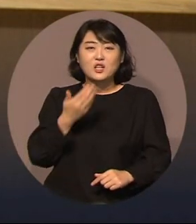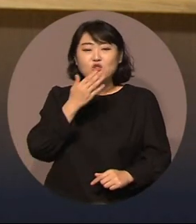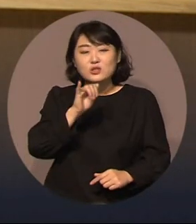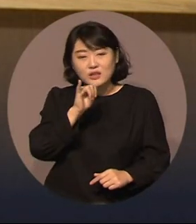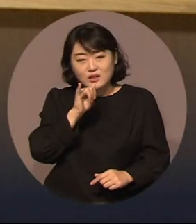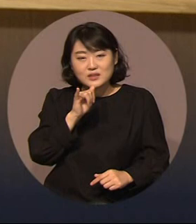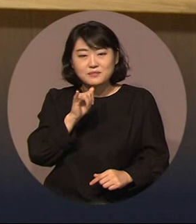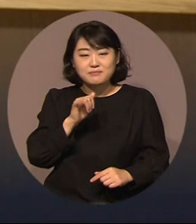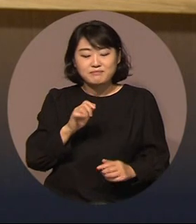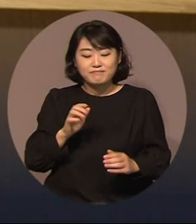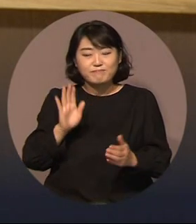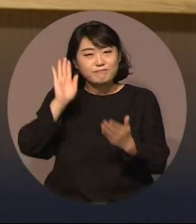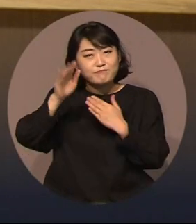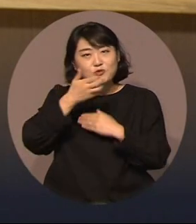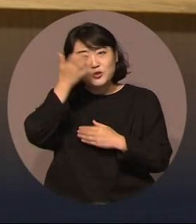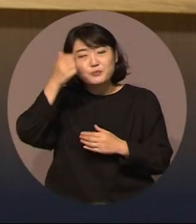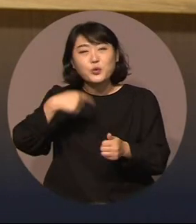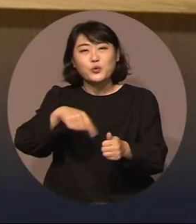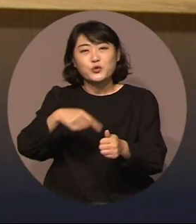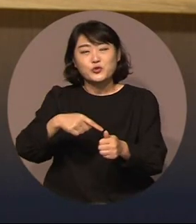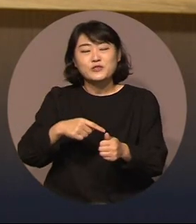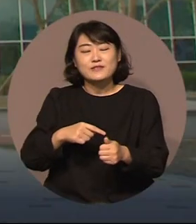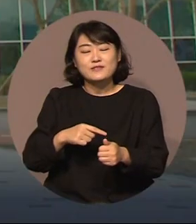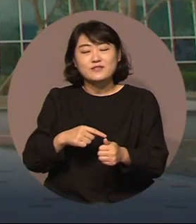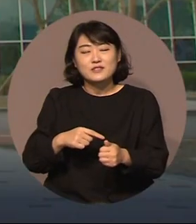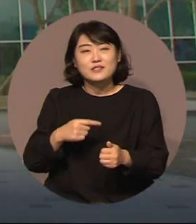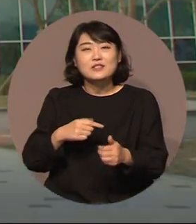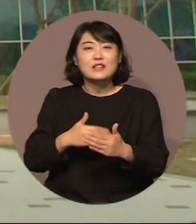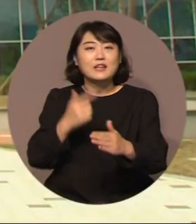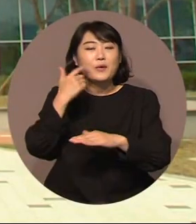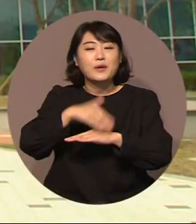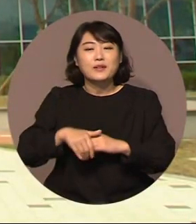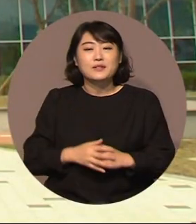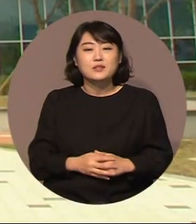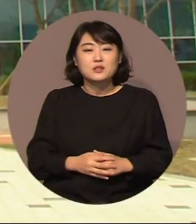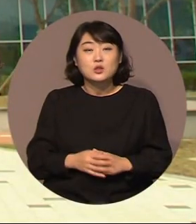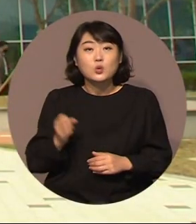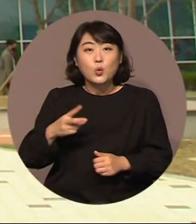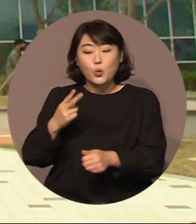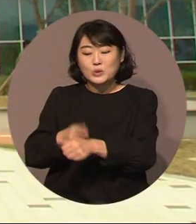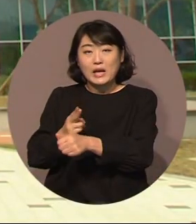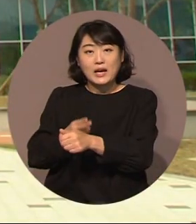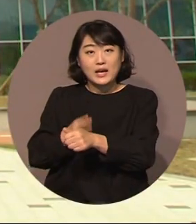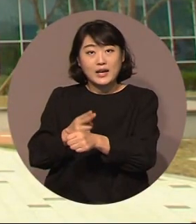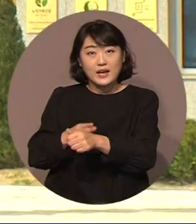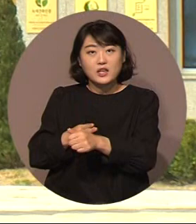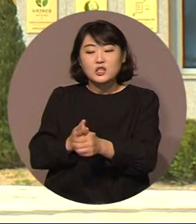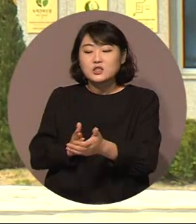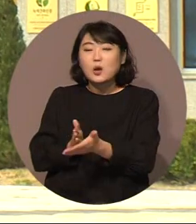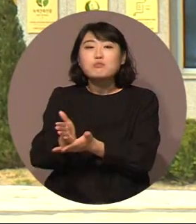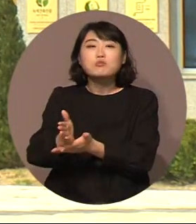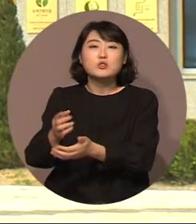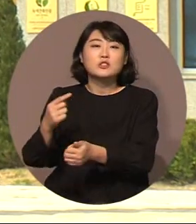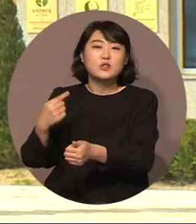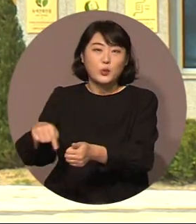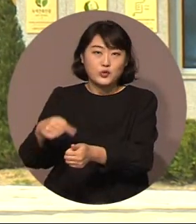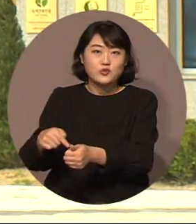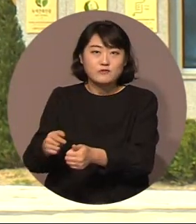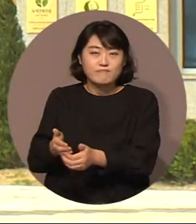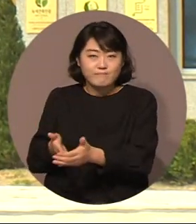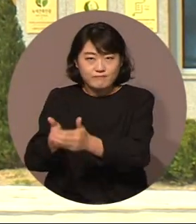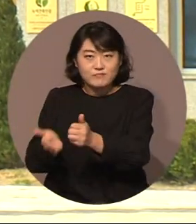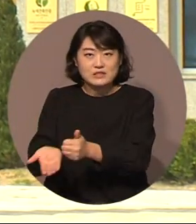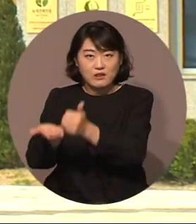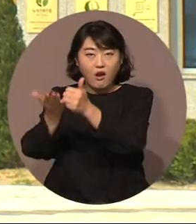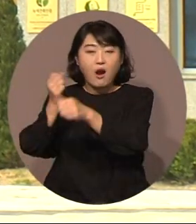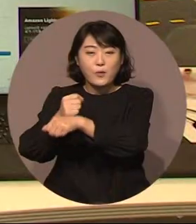주인공으로서는 진로 교육을 해나가고자 합니다. 또 교원들을 대상으로 진로 교육 전문성 강화 교육을 진행하고